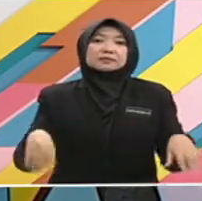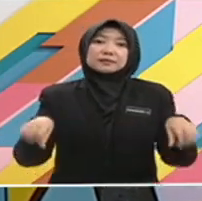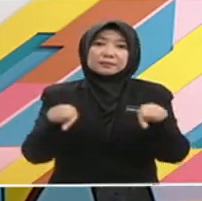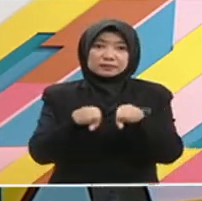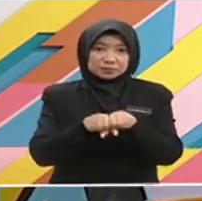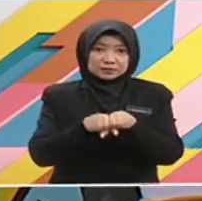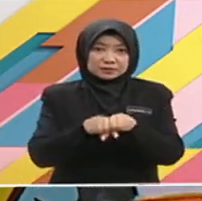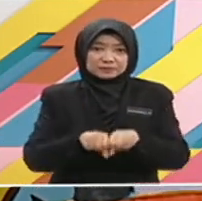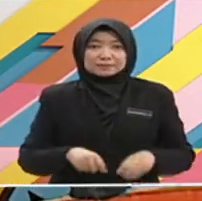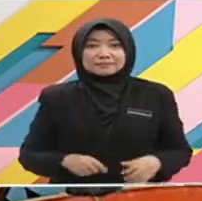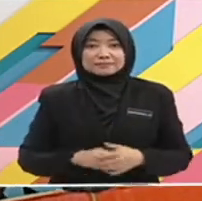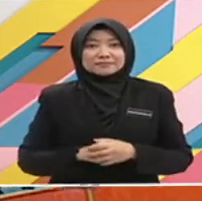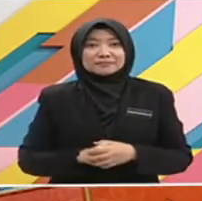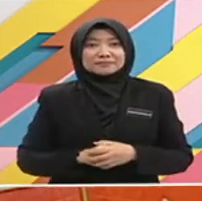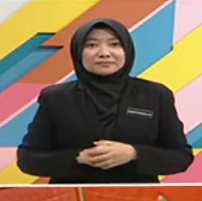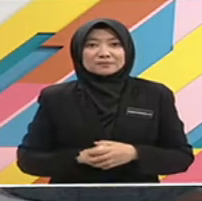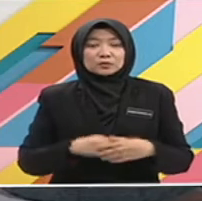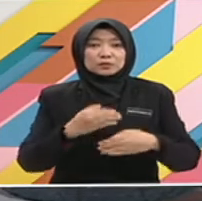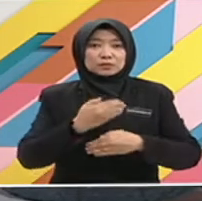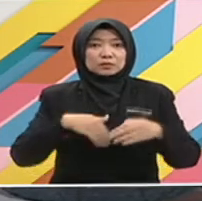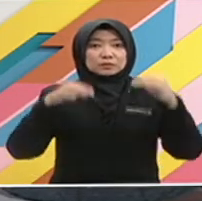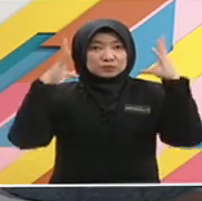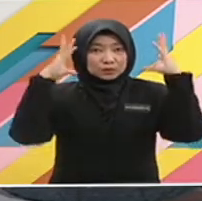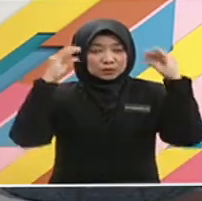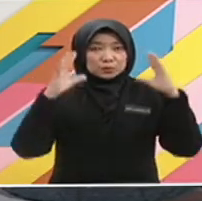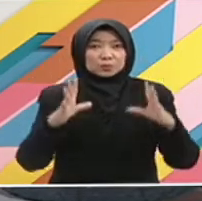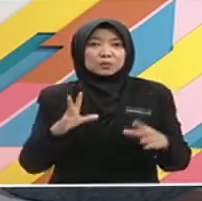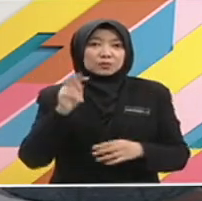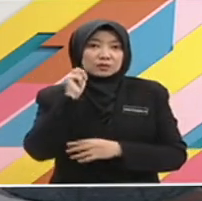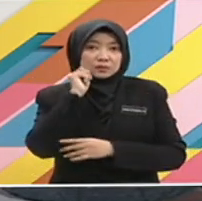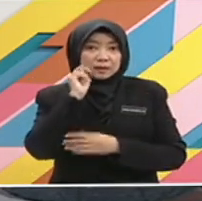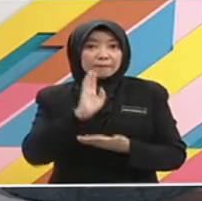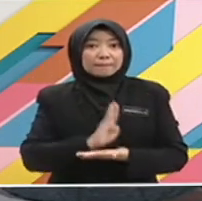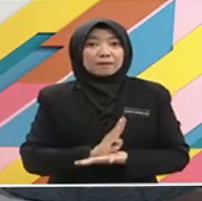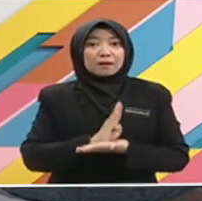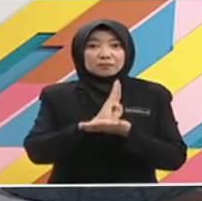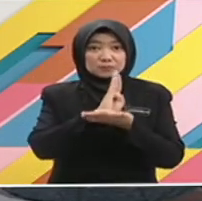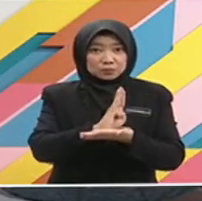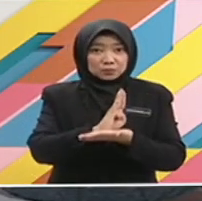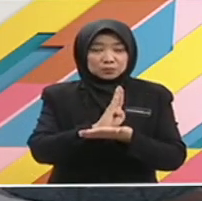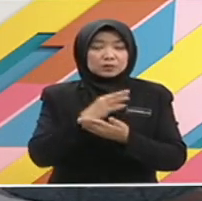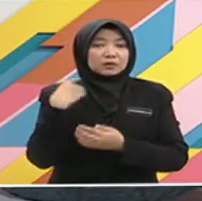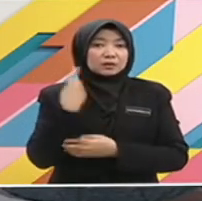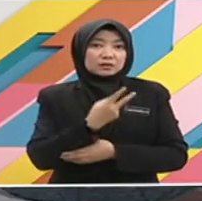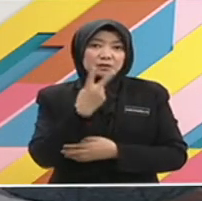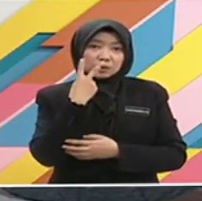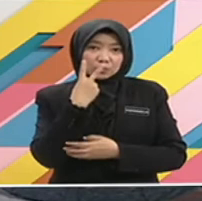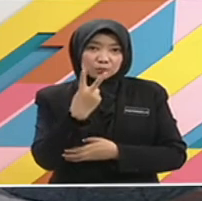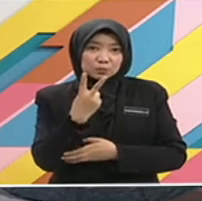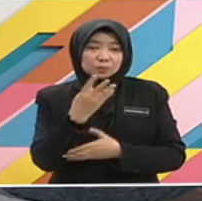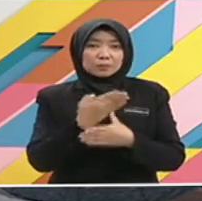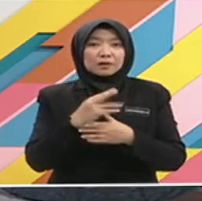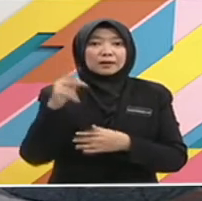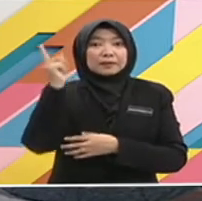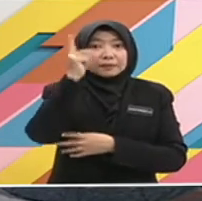simetri. Ada dua. Okey. Okay, sebelum cikgu nak minta Nisa bantu cikgu, baik. Kita tengok dulu bahagian depan